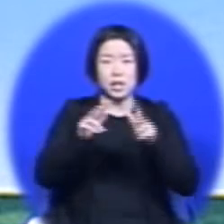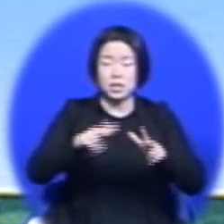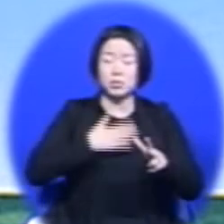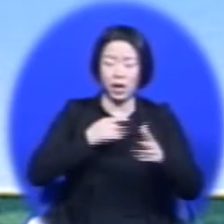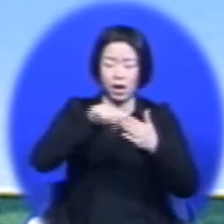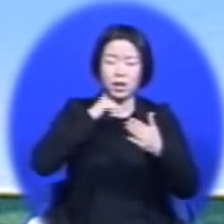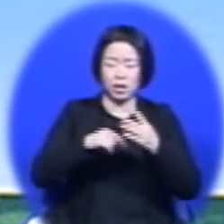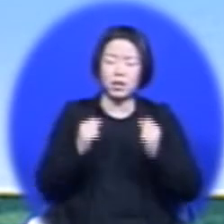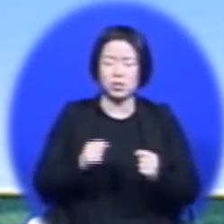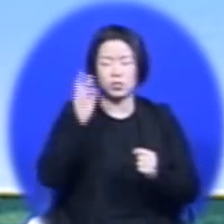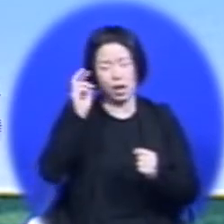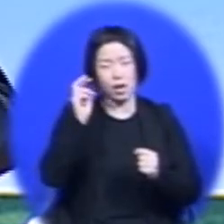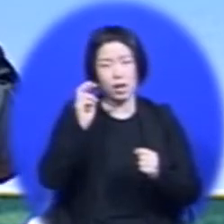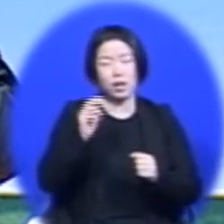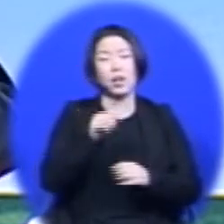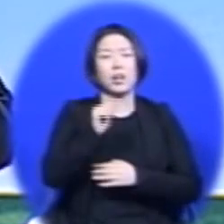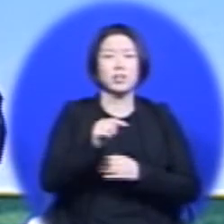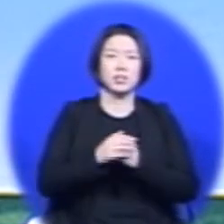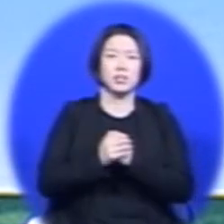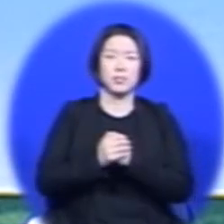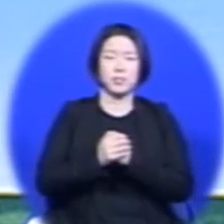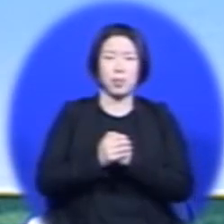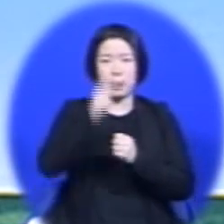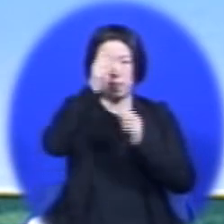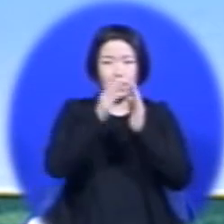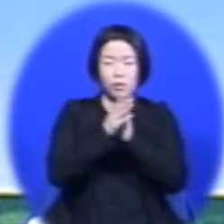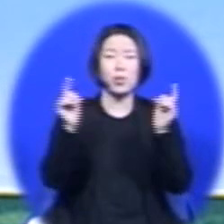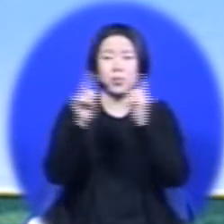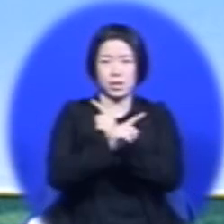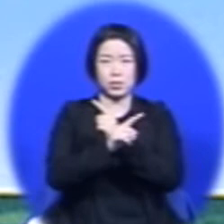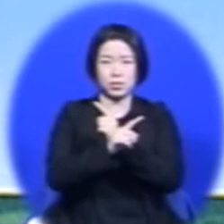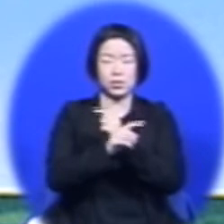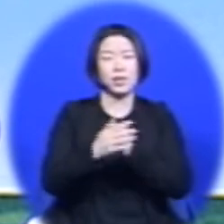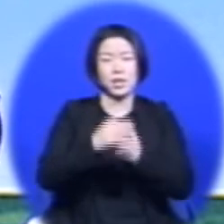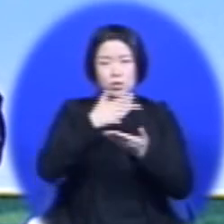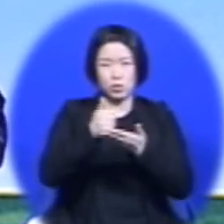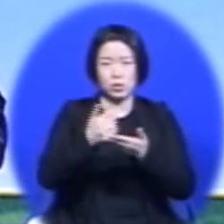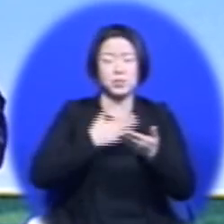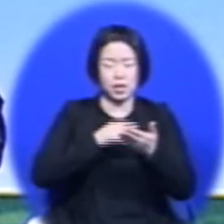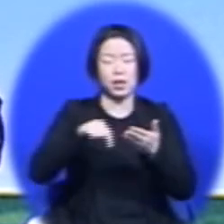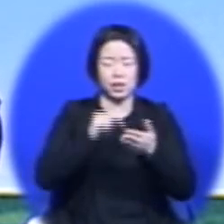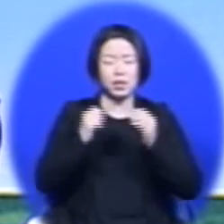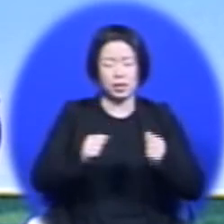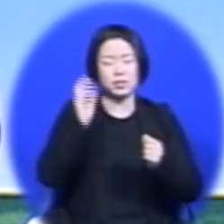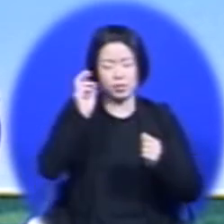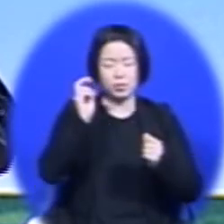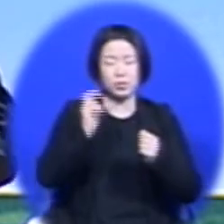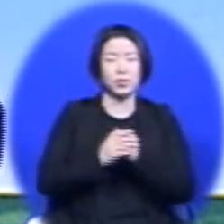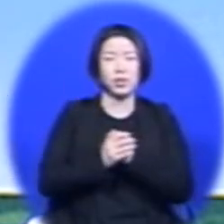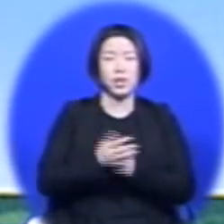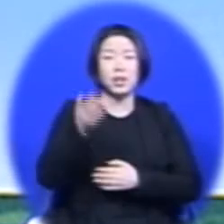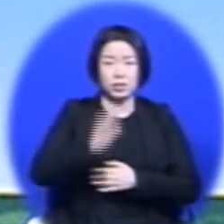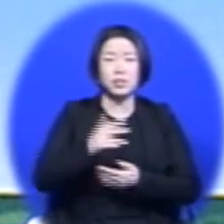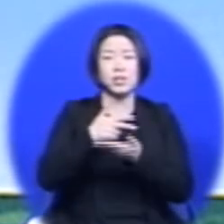계시구나. 그는 기도를 바꿨습니다. 주님, 제 안에 계시군요.